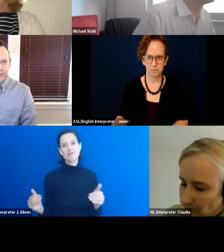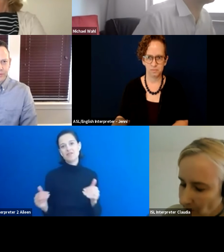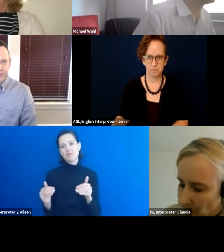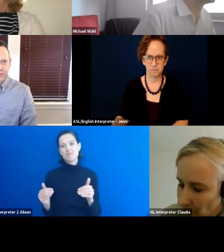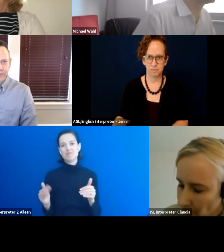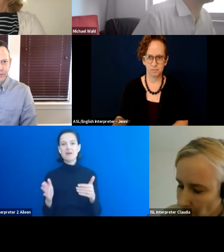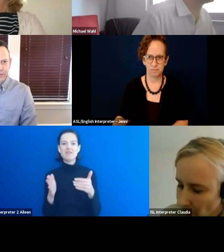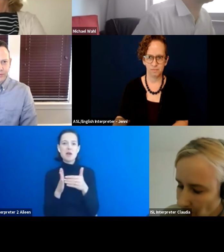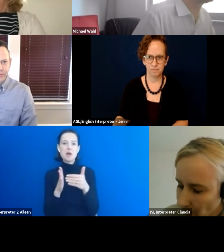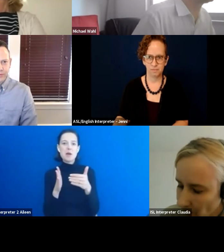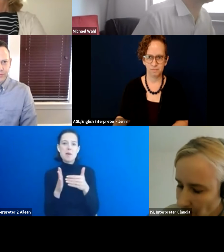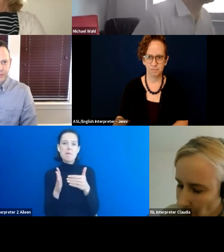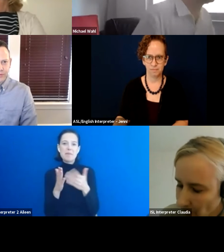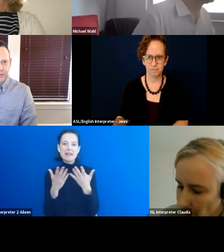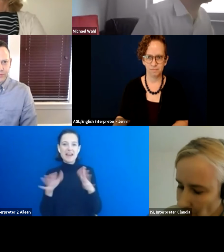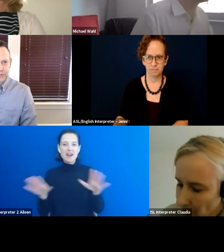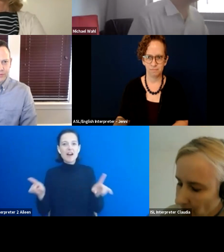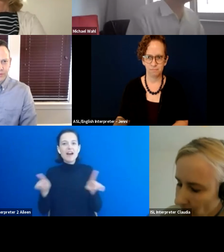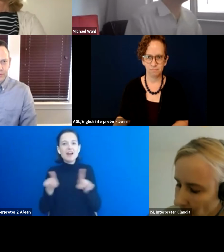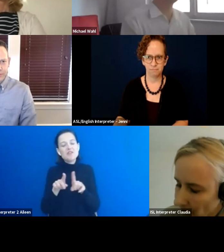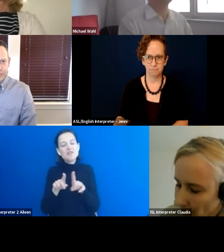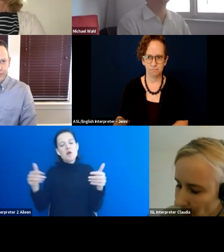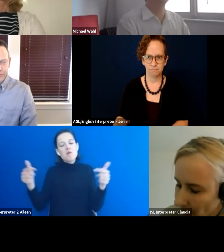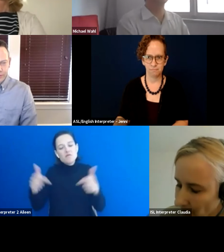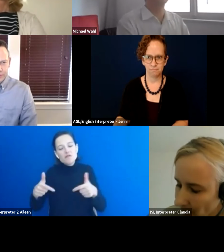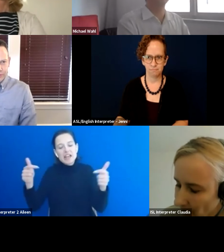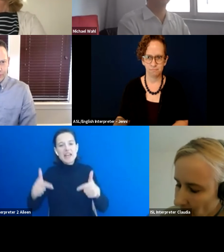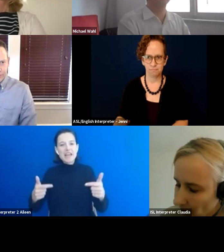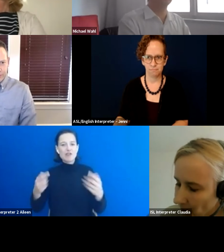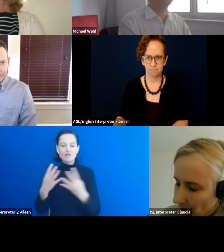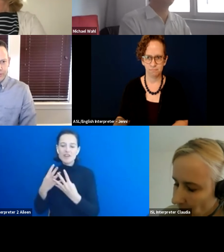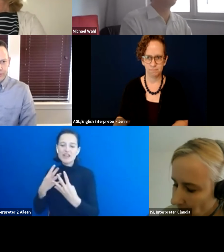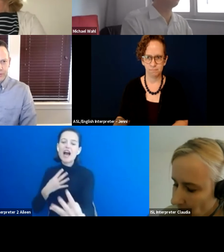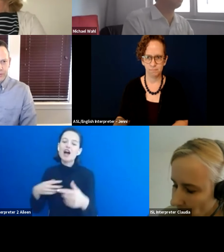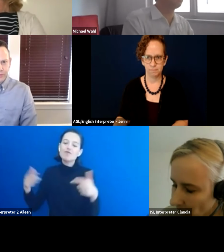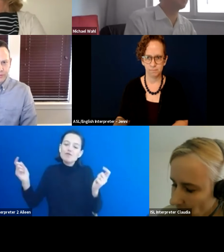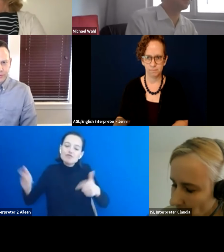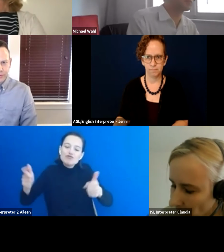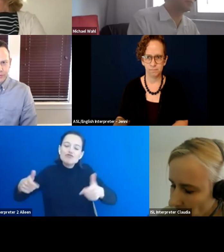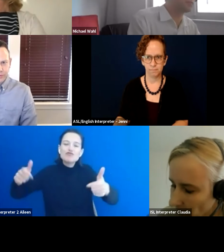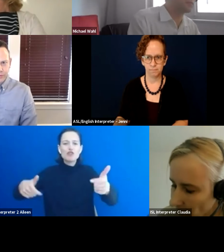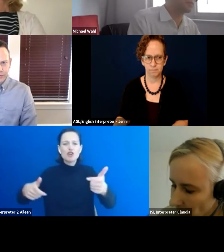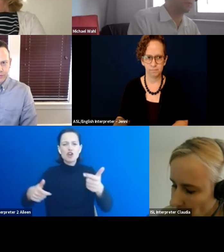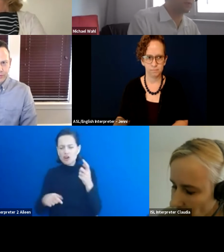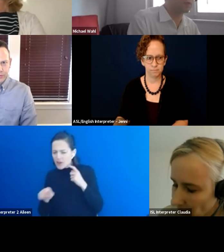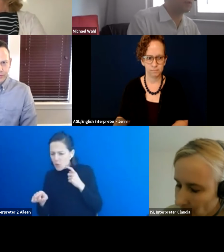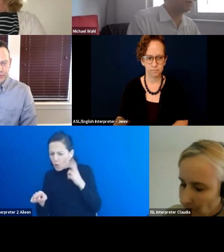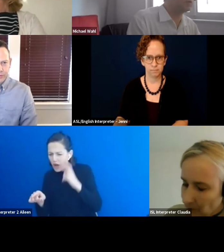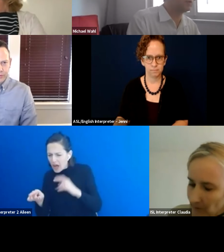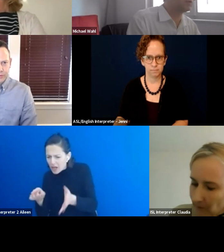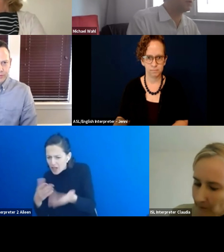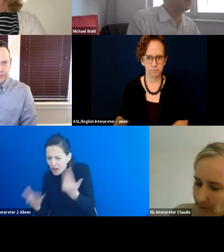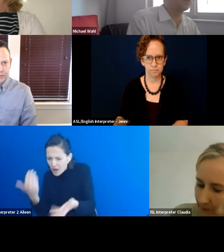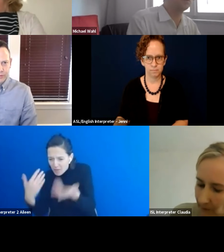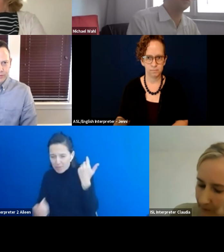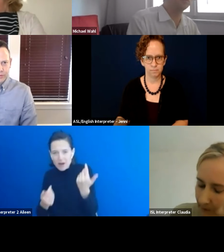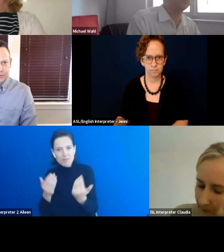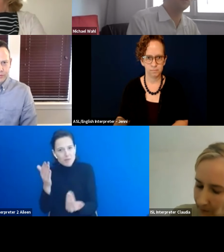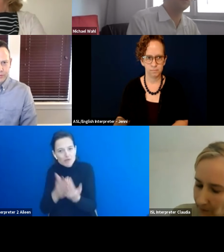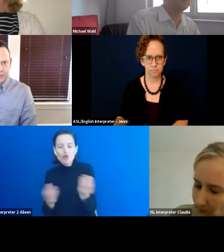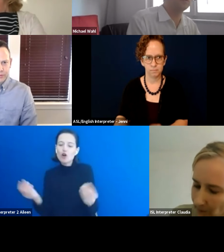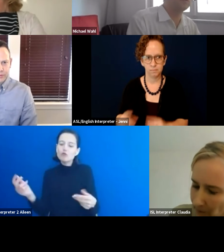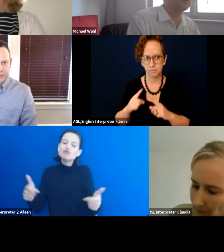Garten und auch immer wieder Unkraut rausnehmen, wässern. Vielen Dank für diesen Einblick, wie das bei